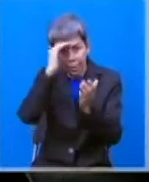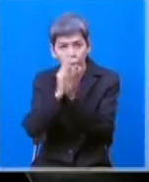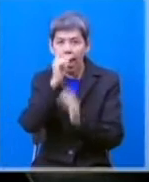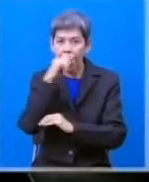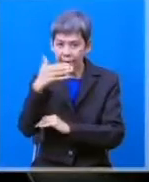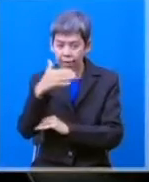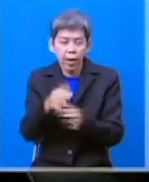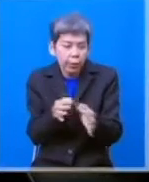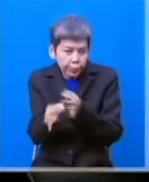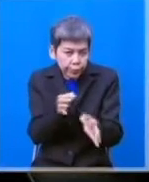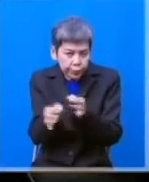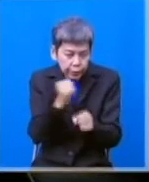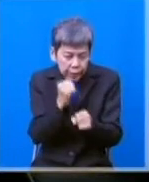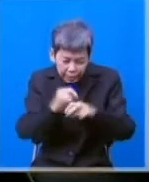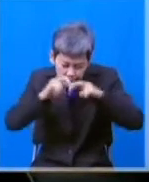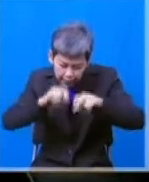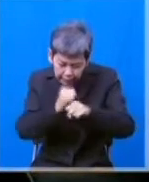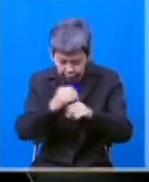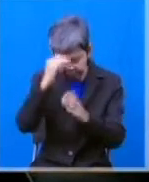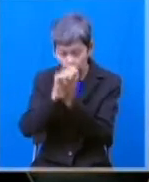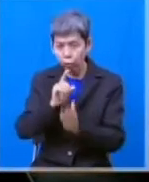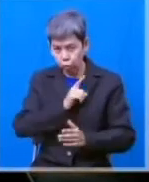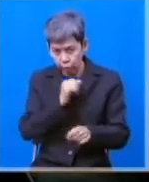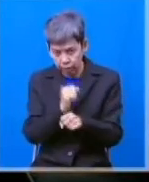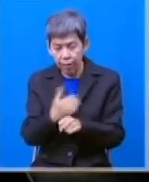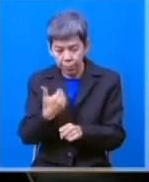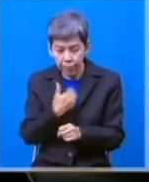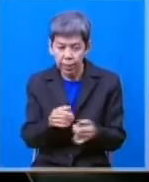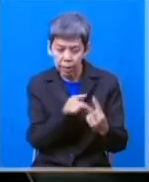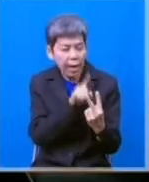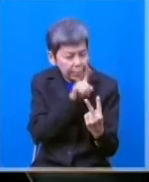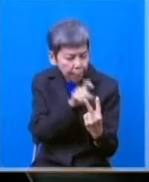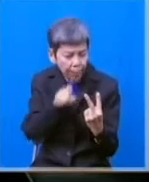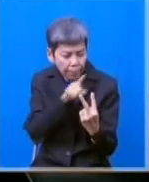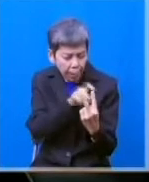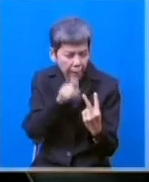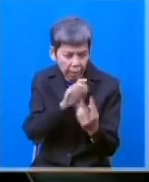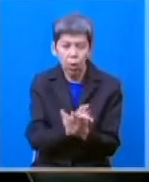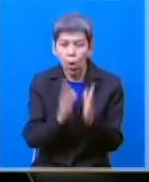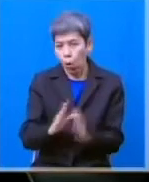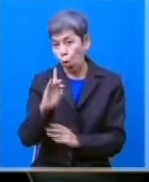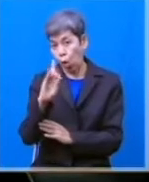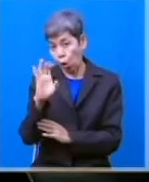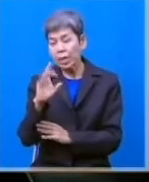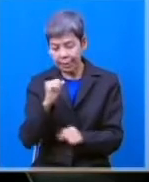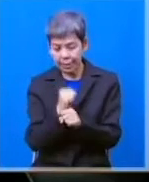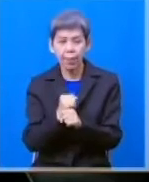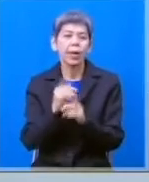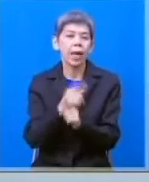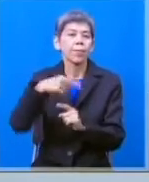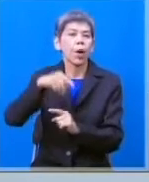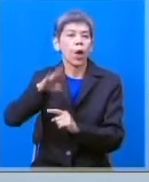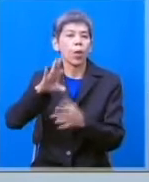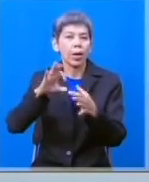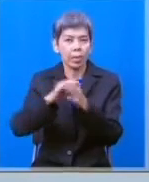งชาตินะครับก็อธิบายถึงการสืบสวนสอบสวนของตำรวจนะครับว่าได้เชิญตัวมาสอบปากคำกว่า100คนตามอำนาจตามพระราชบัญญัติ